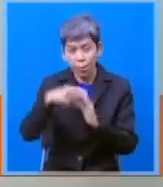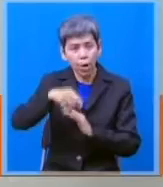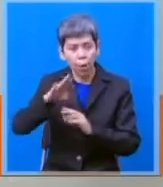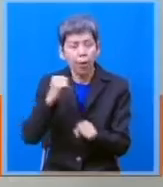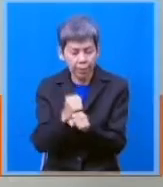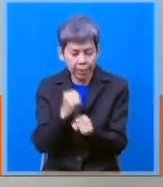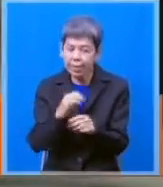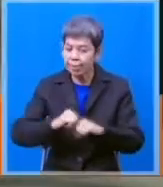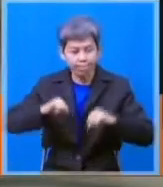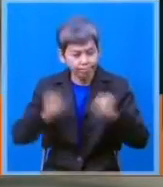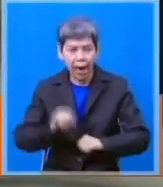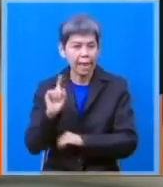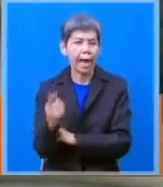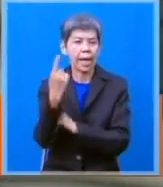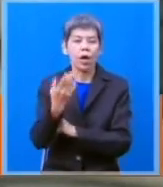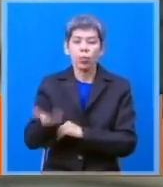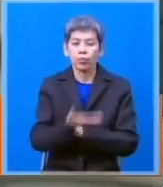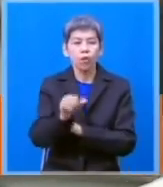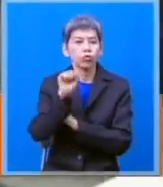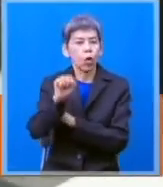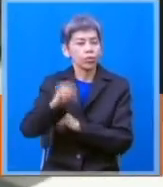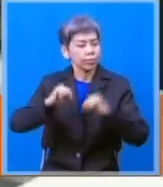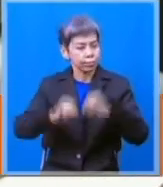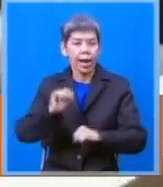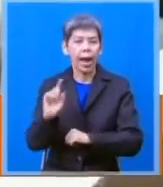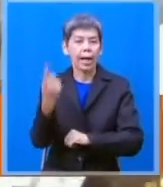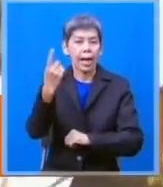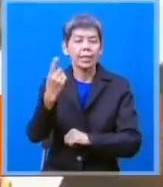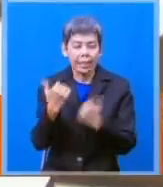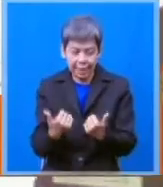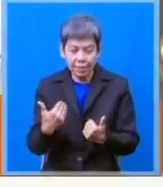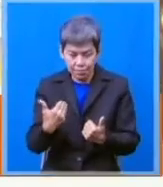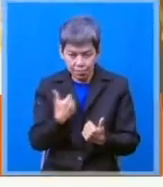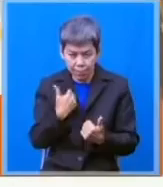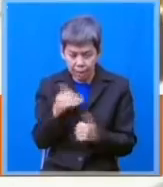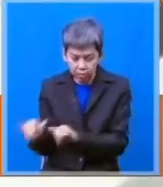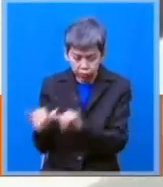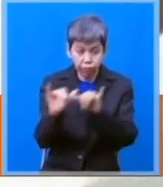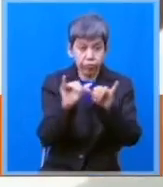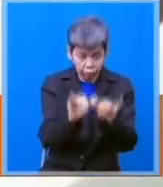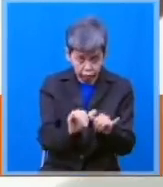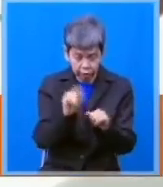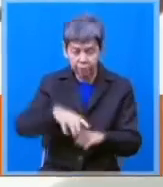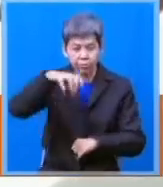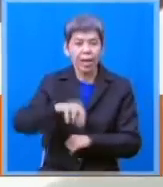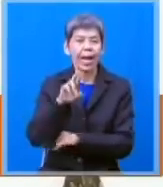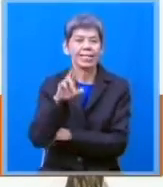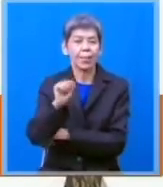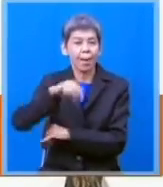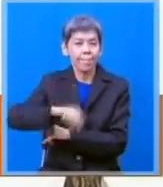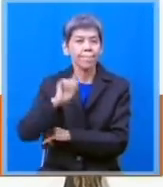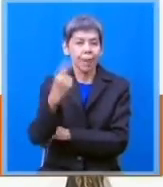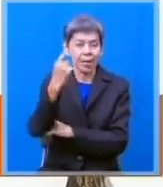ะก็ถือเป็นการลงมติครั้งแรกของสมาชิกสภาผู้แทนราษฎรภายหลังได้มีการย้ายห้องประชุมนะคะมาอย่างอาคารรัฐสภา